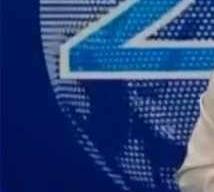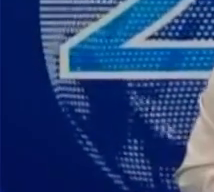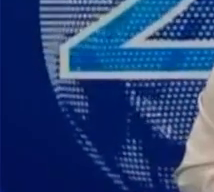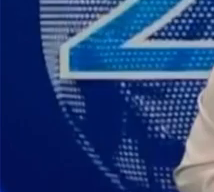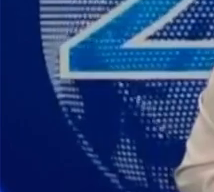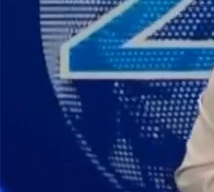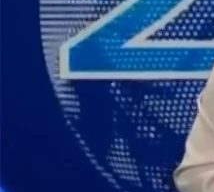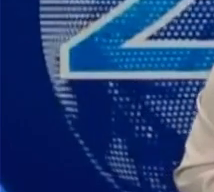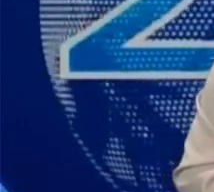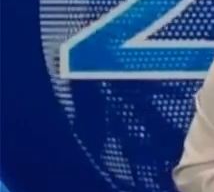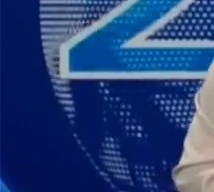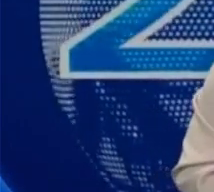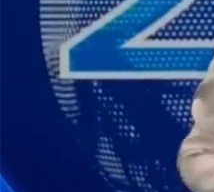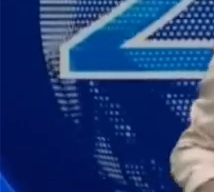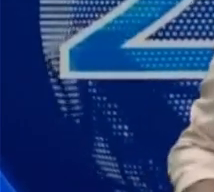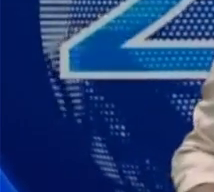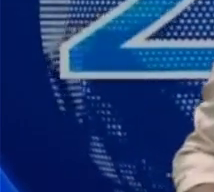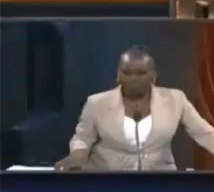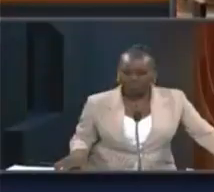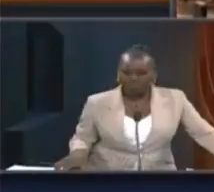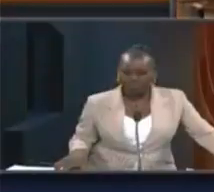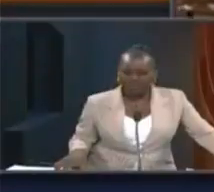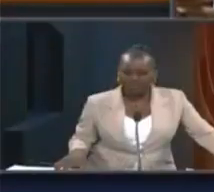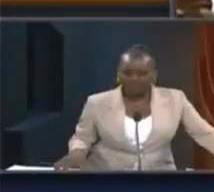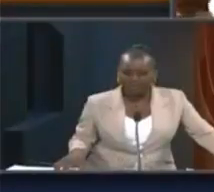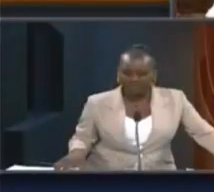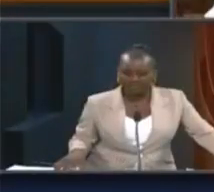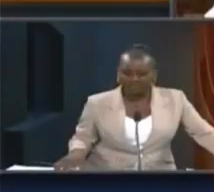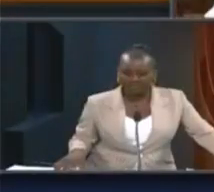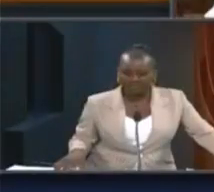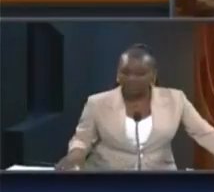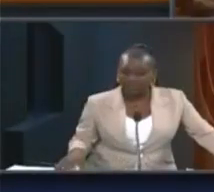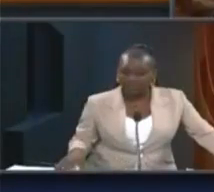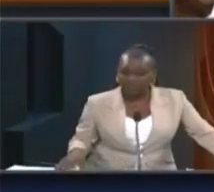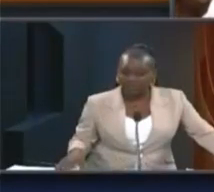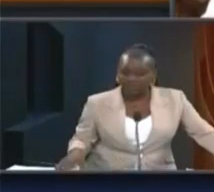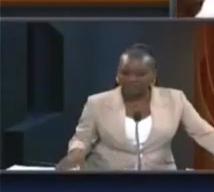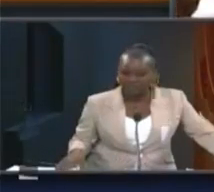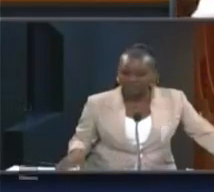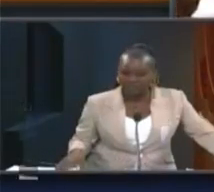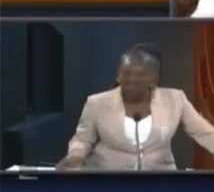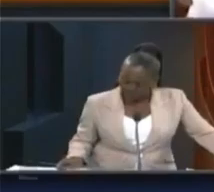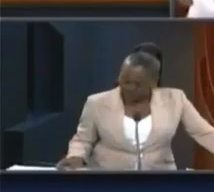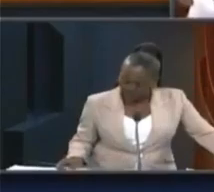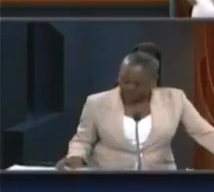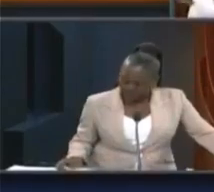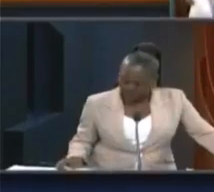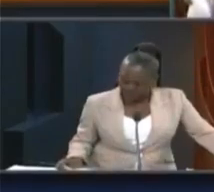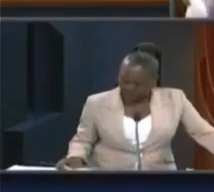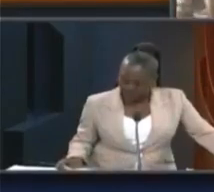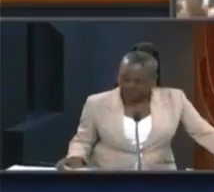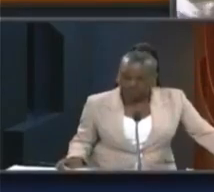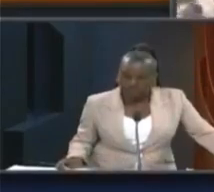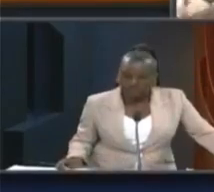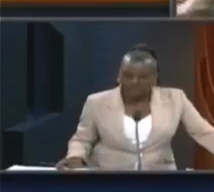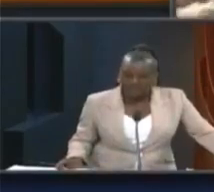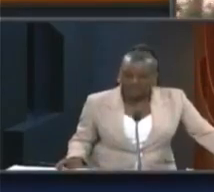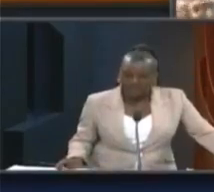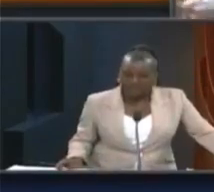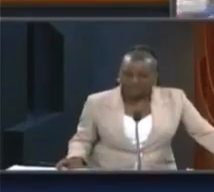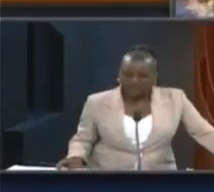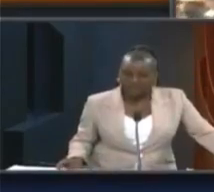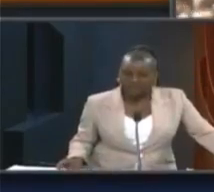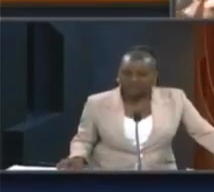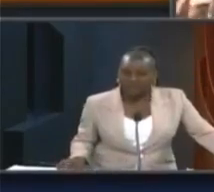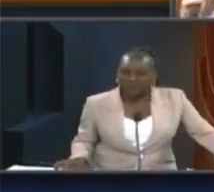foule immense venue l'écouter. Lors de son séjour, le président de la République a aidé aussi à l'inauguration de certains ouvrages publics. Et